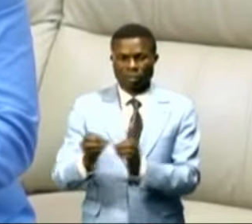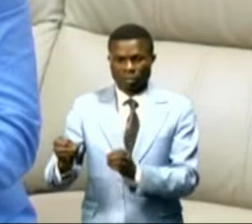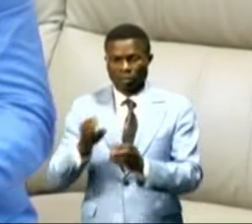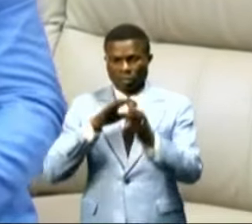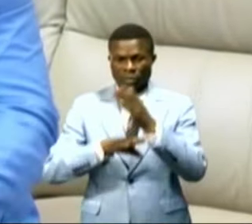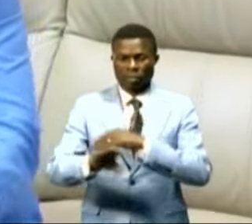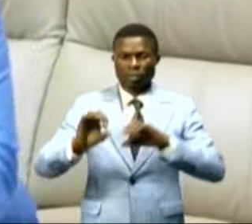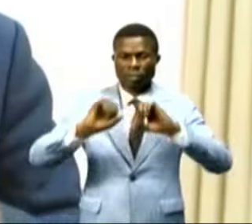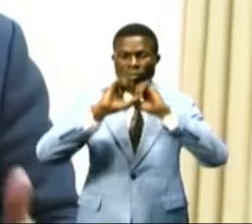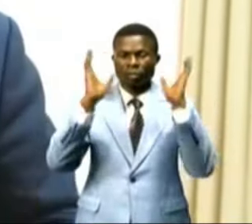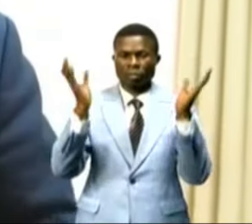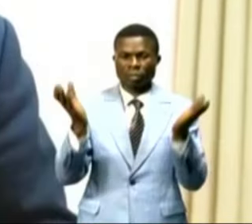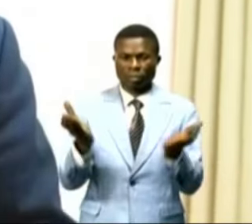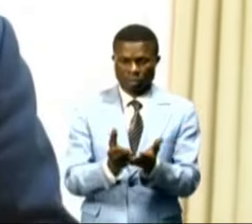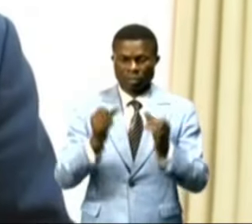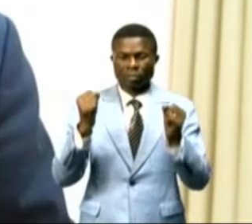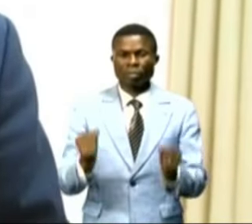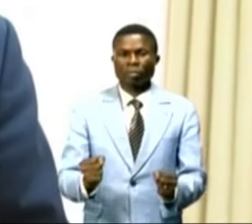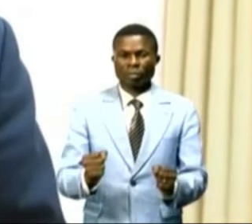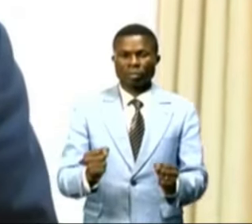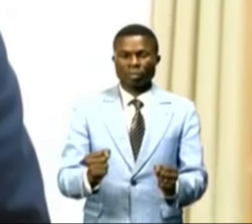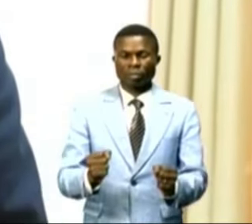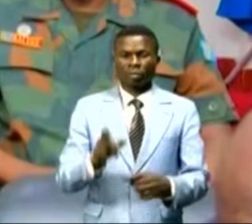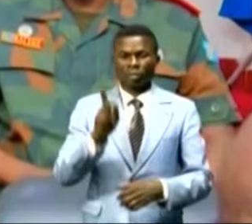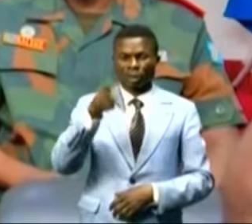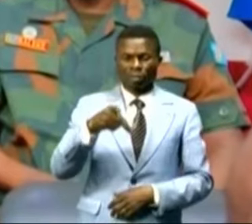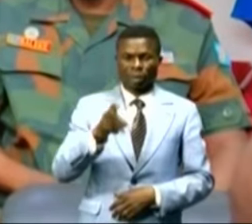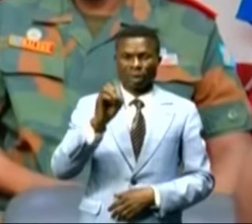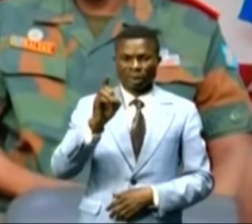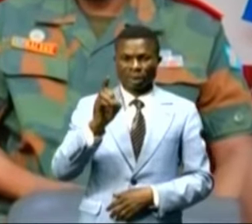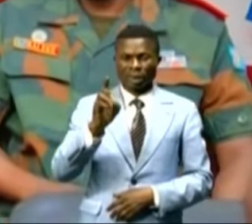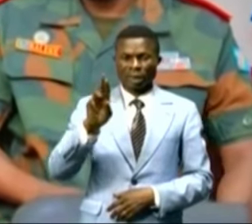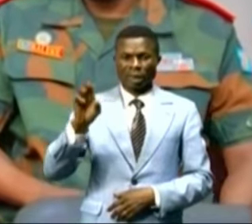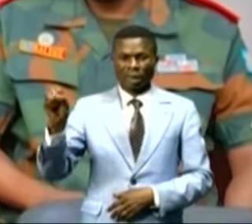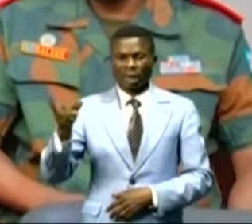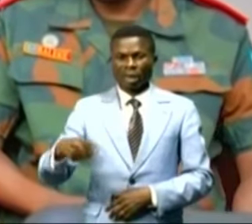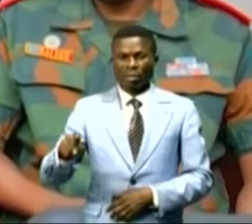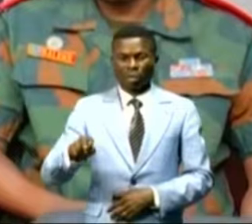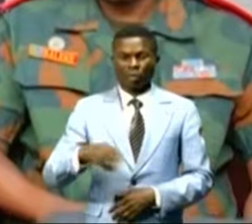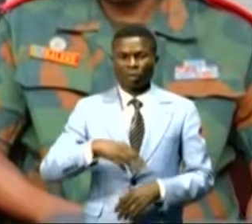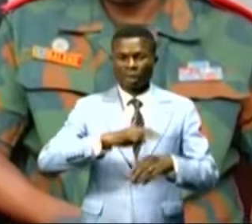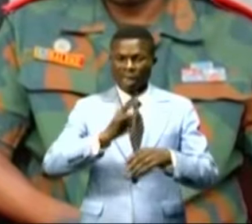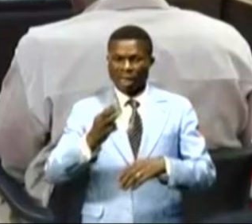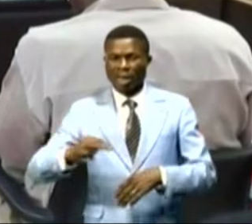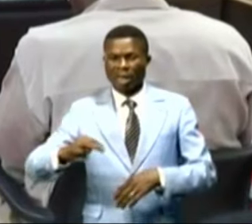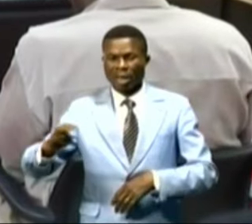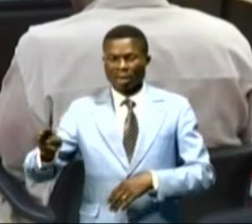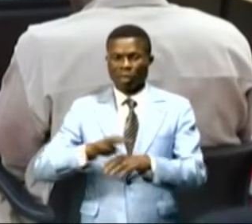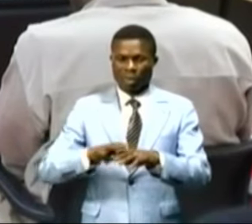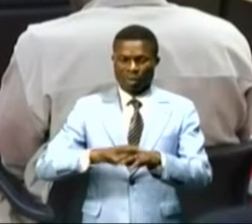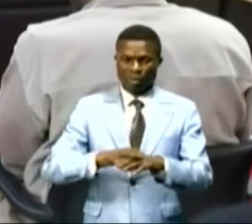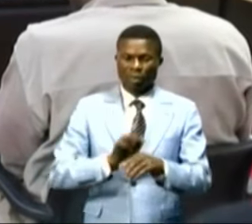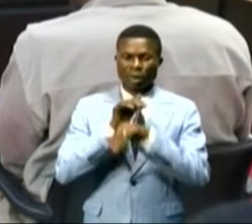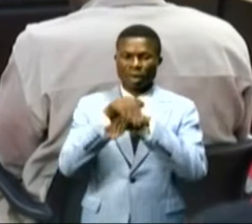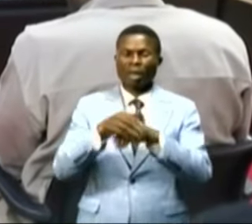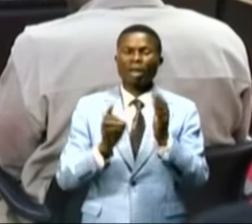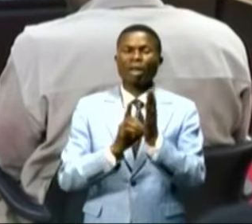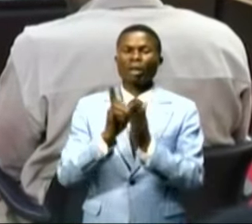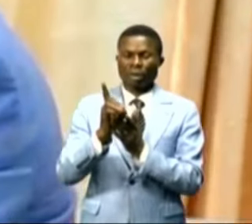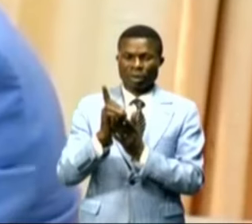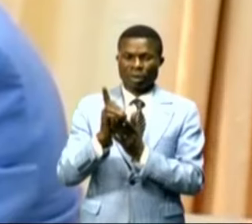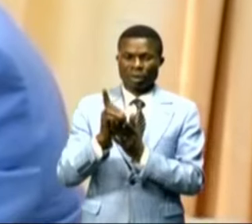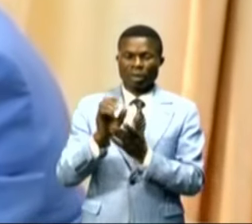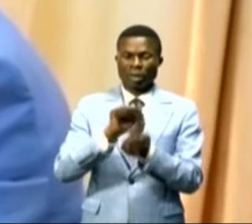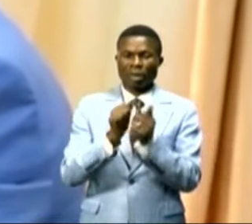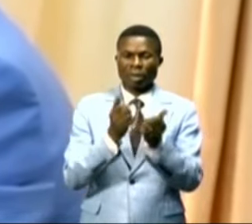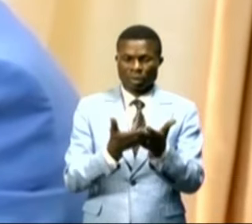réinsertion communautaire et stabilisation au PDRCS dans la province du Maniema afin de contribuer à son développement. Ce sujet